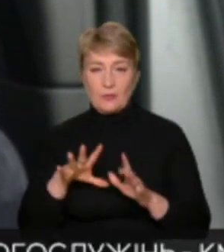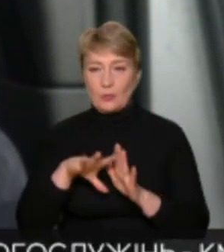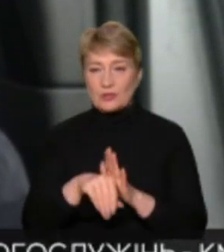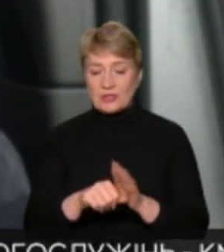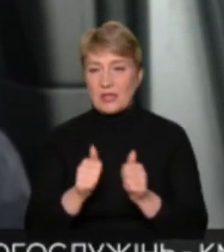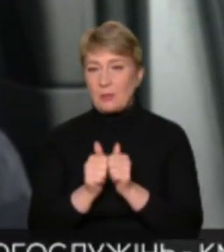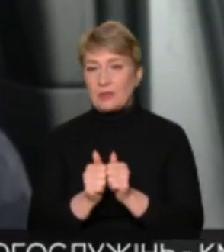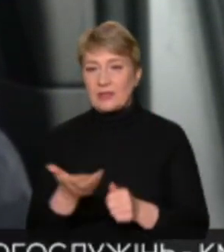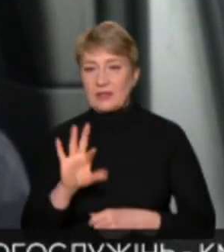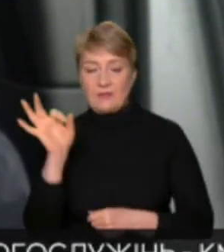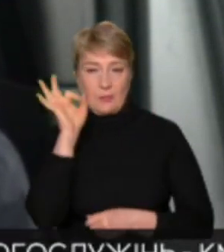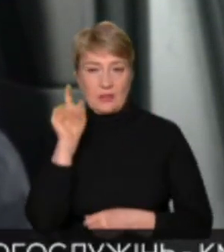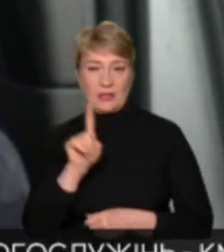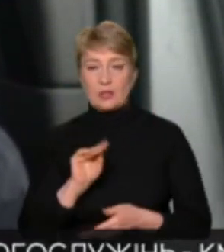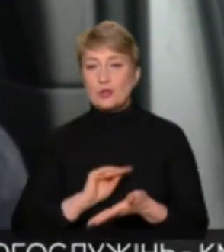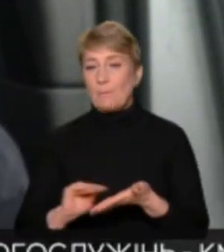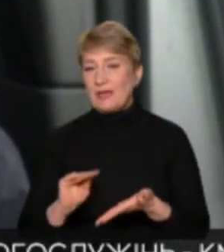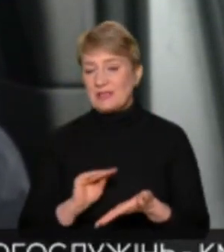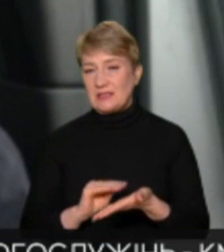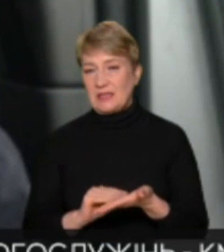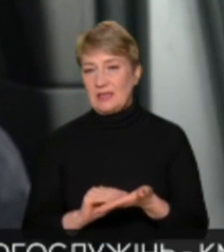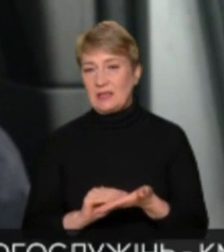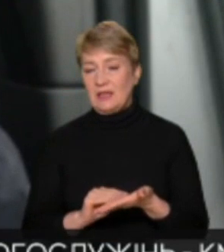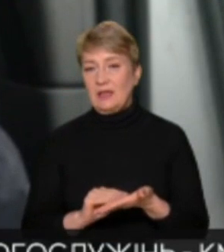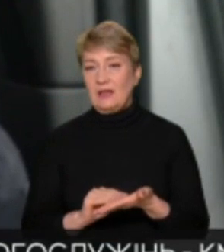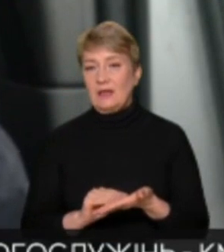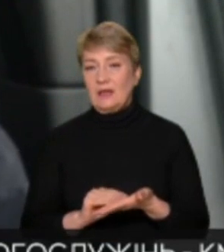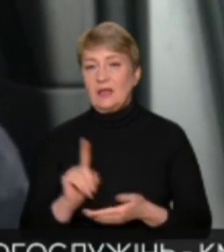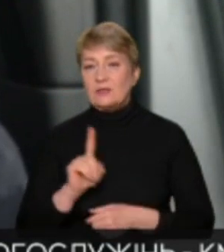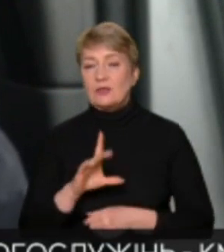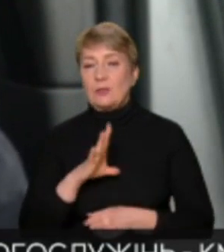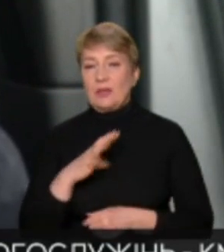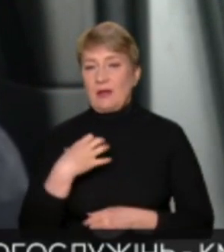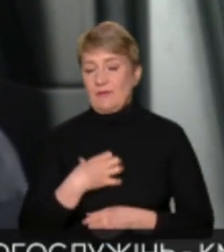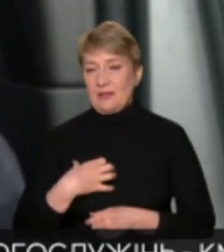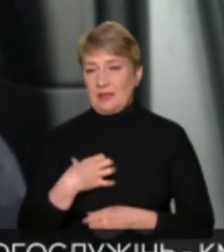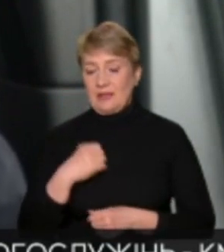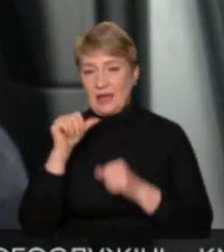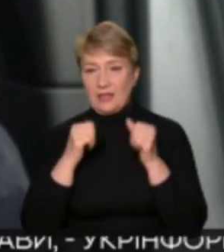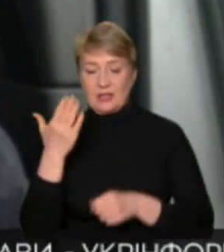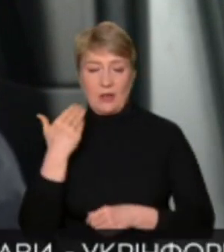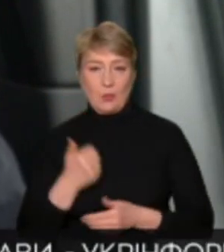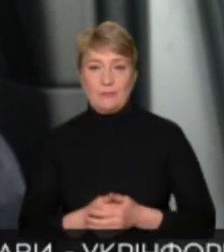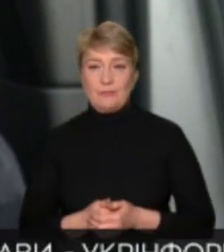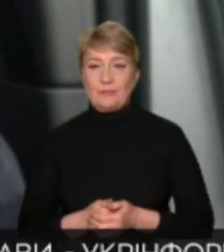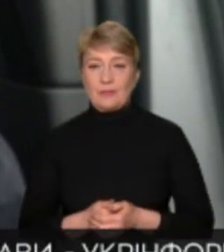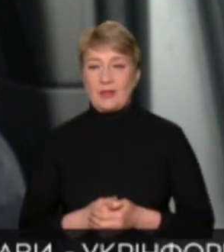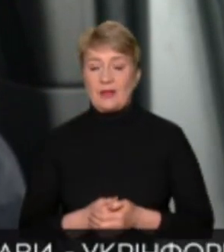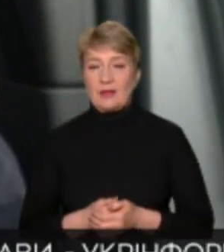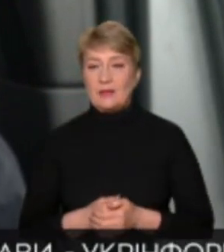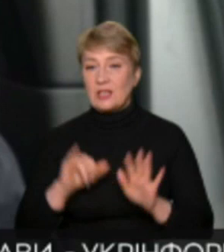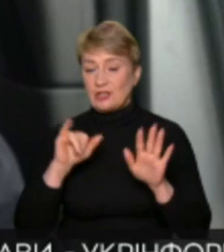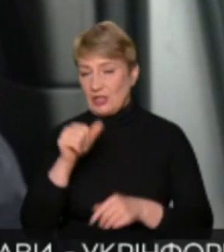давайте пригадаємо, що писали ці, що видрукували ці поважні видання рік тому, там півроку тому. От півроку тому ви згадали,